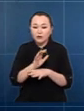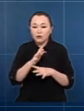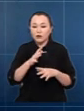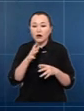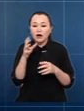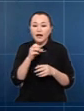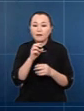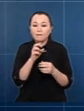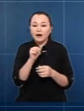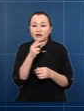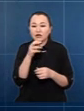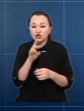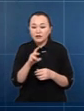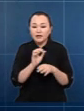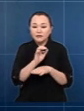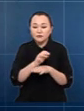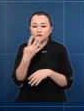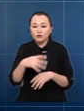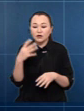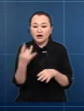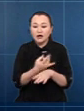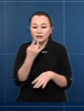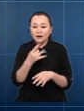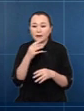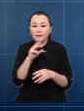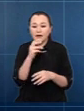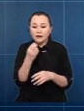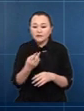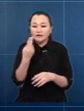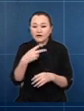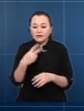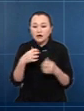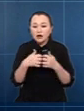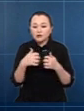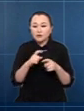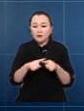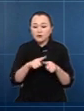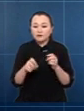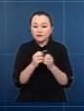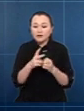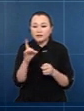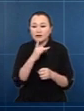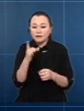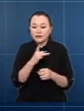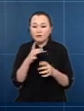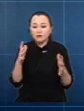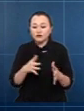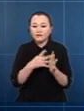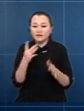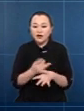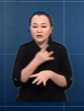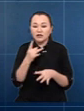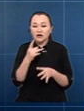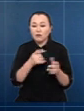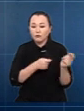импорт баклажанов превышал экспорт почти в 40 раз. Перцев в 20, капусты и моркови в 12 раз. Больше почти в 9 раз в